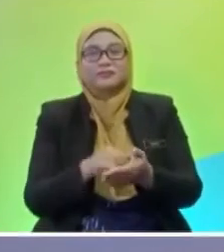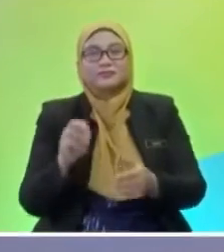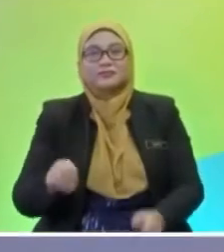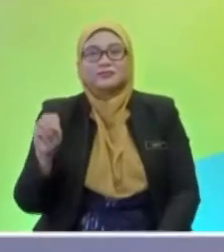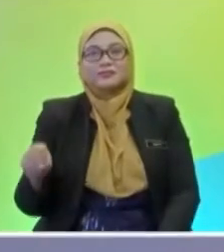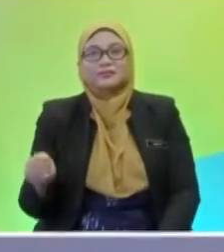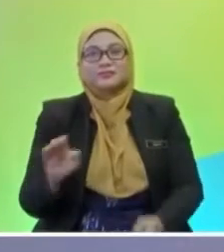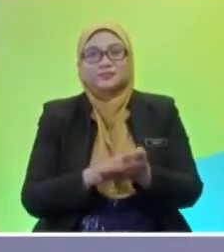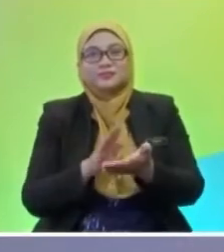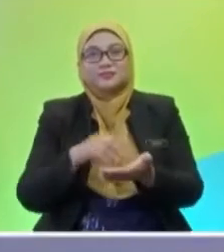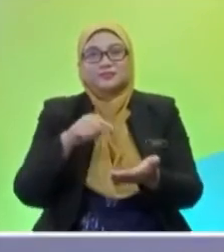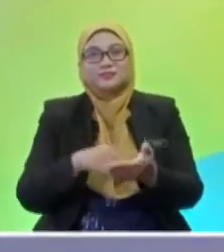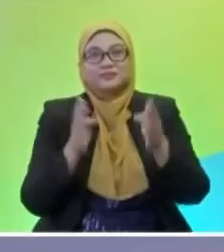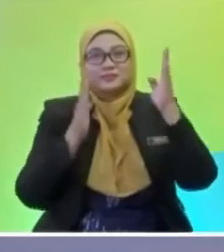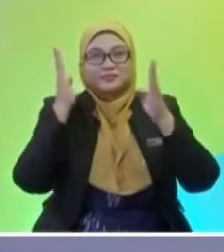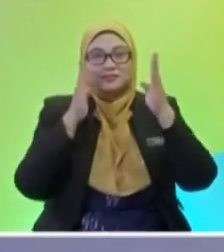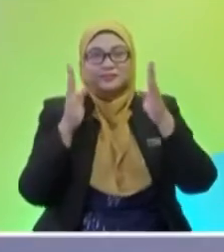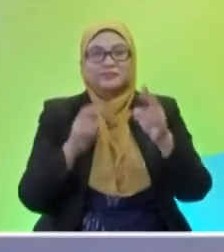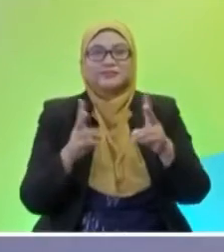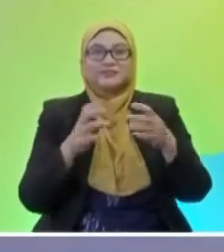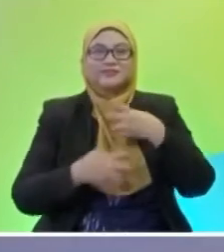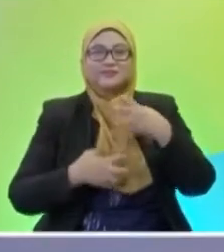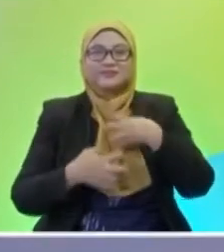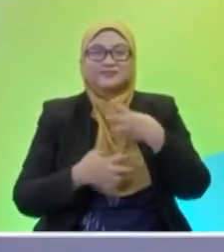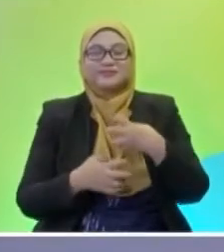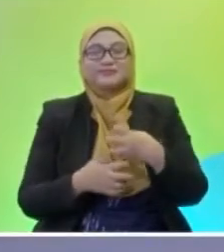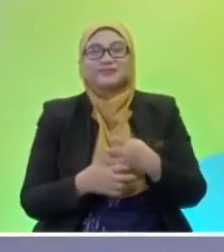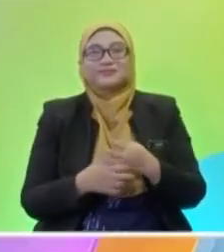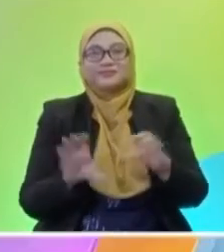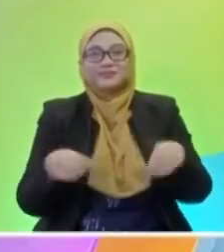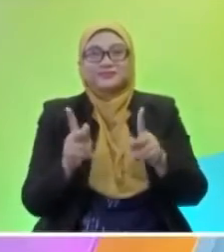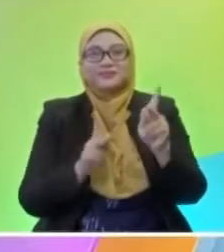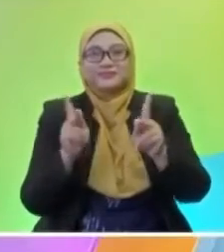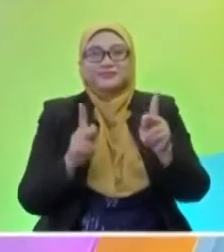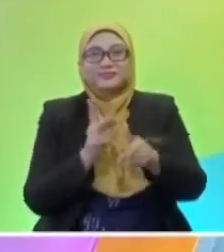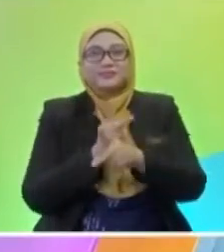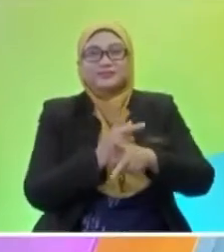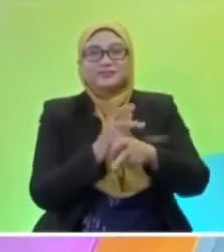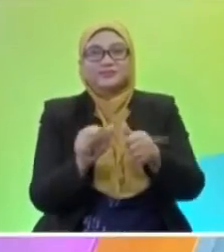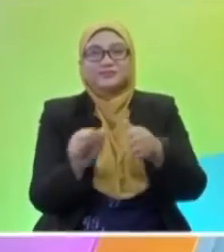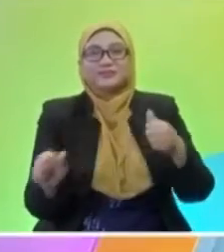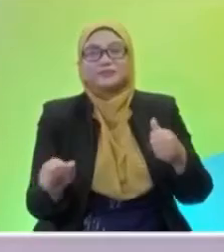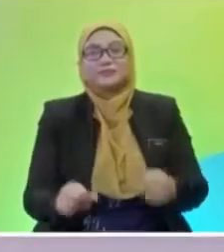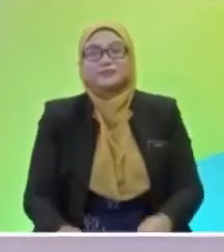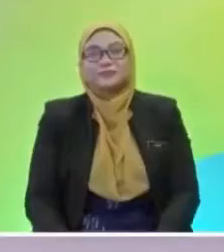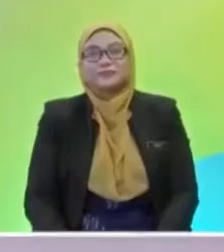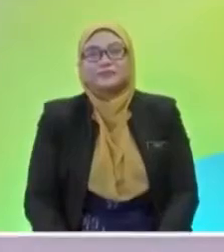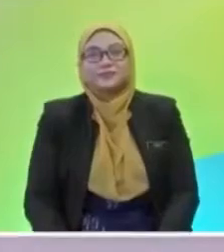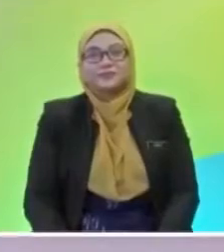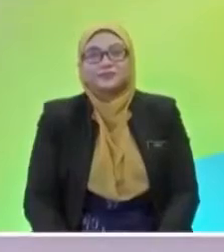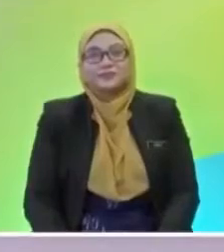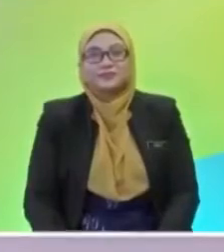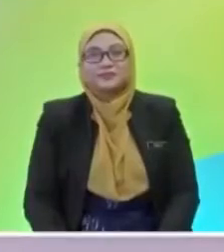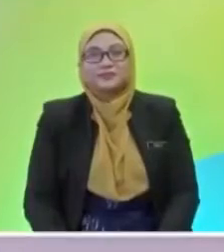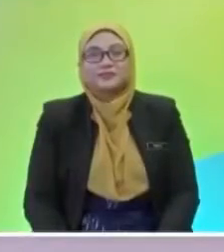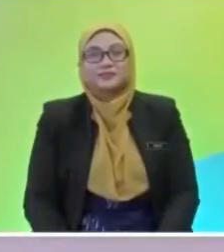Malaysia ni semua sangat seronok dalam menghasilkan kereta kawalan jauh ni. Betul, saya setuju Cikgu. Sebab saya pun seronok membuatnya. Baiklah Cikgu, kita telah